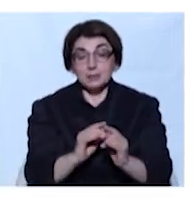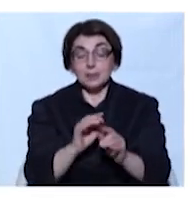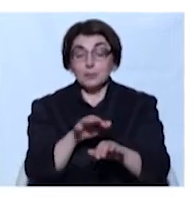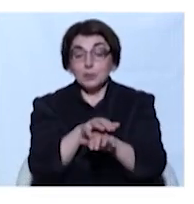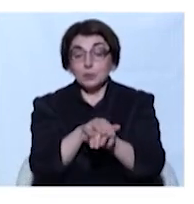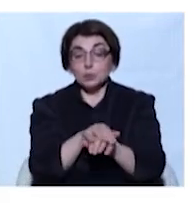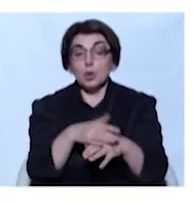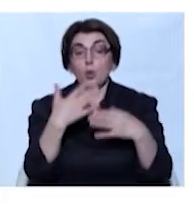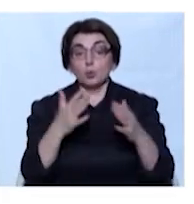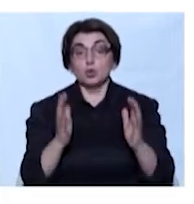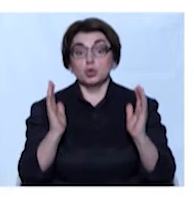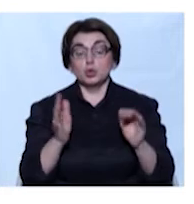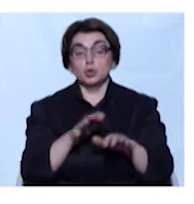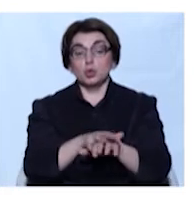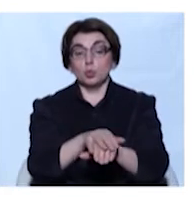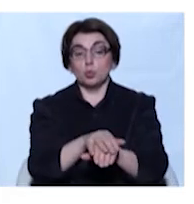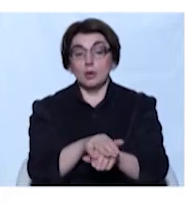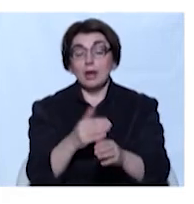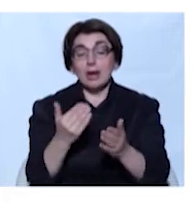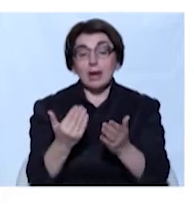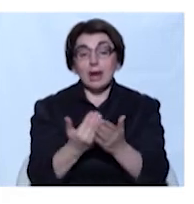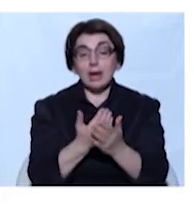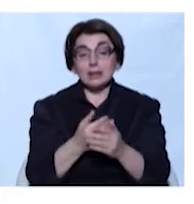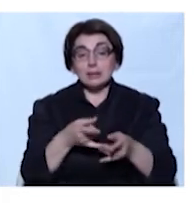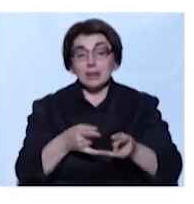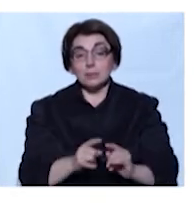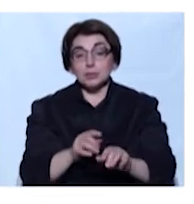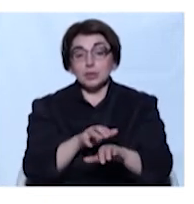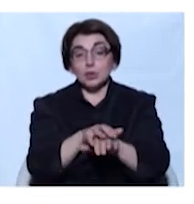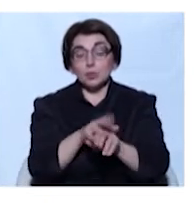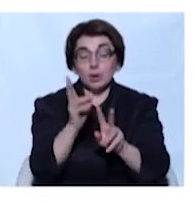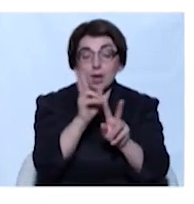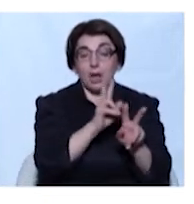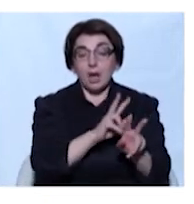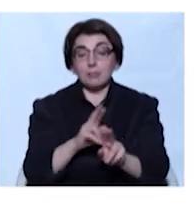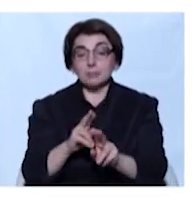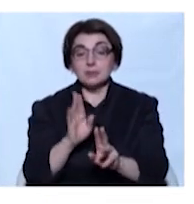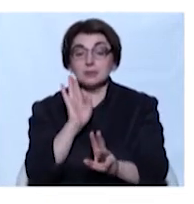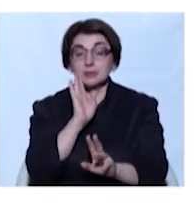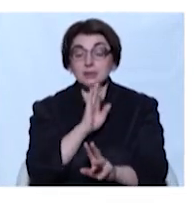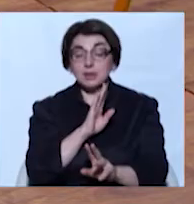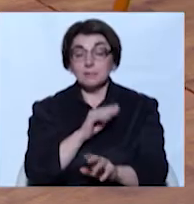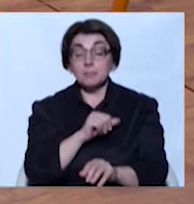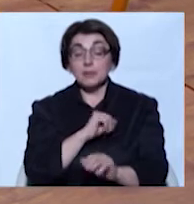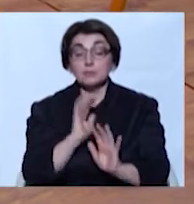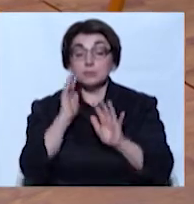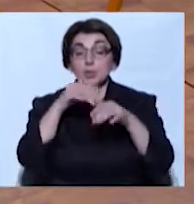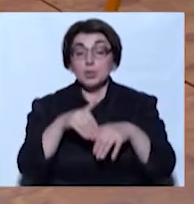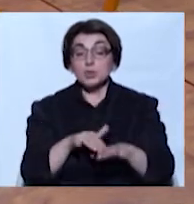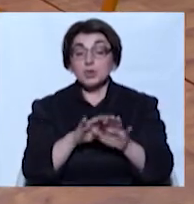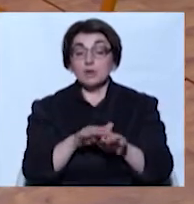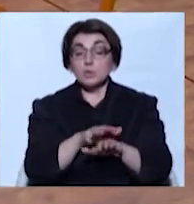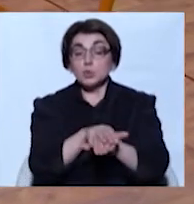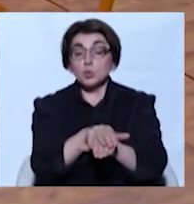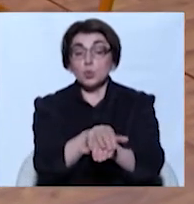კუ. როგორც გითხარით, ახლად გამოჩეკილი კუ ძალიან გავს ზრდასრულს. ზღვის კუ ზღვაში